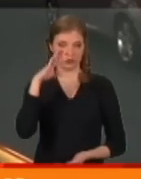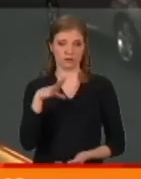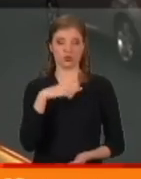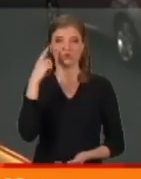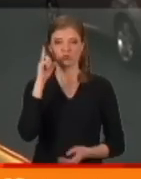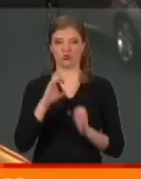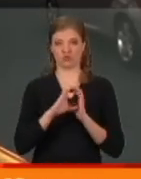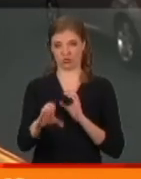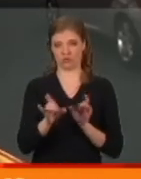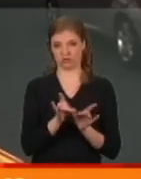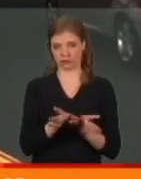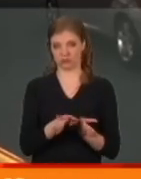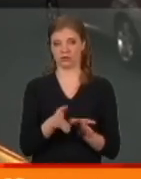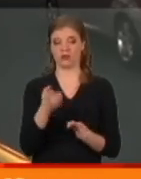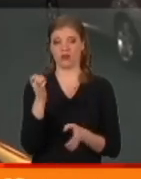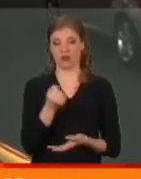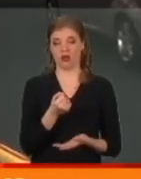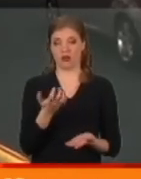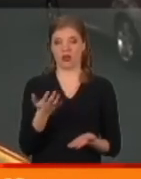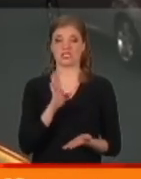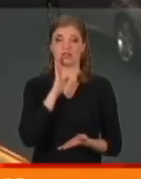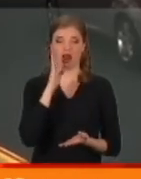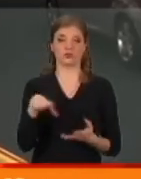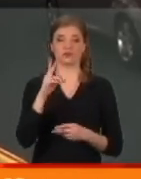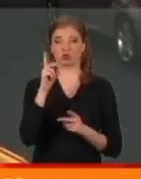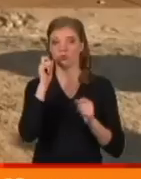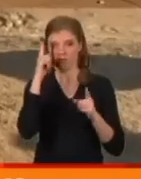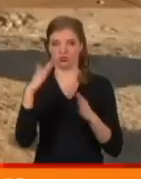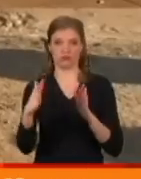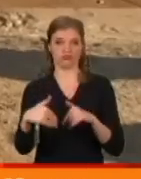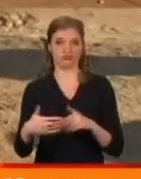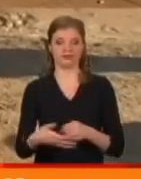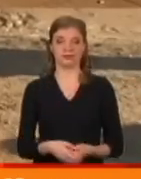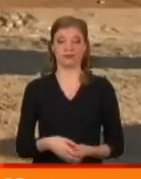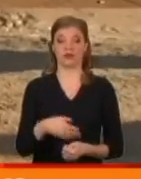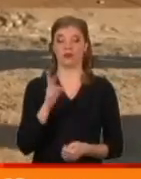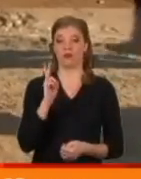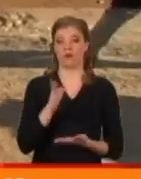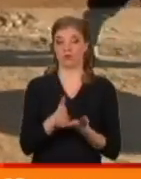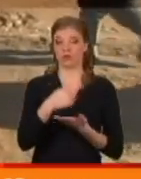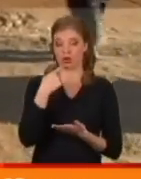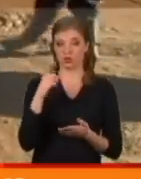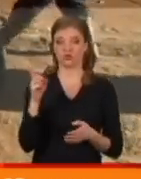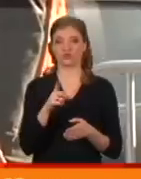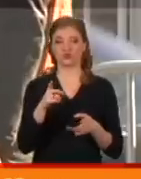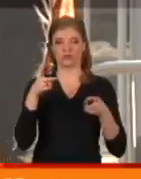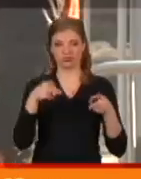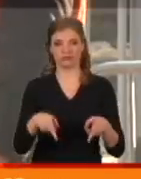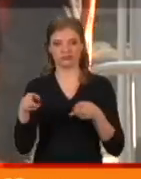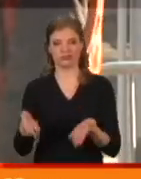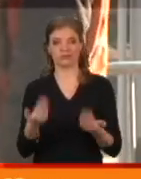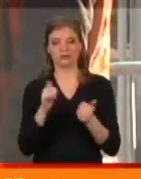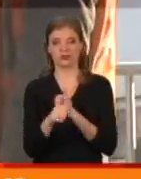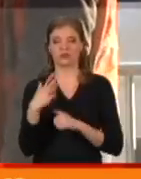просто труби прорвало, а тут зранку проснувся, обвал. Комунальники кажуть, вирізати і міняти доведеться